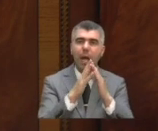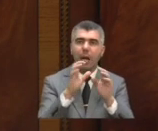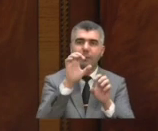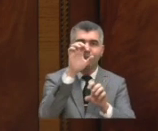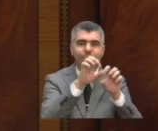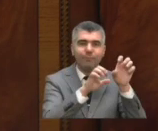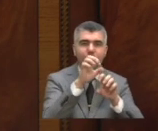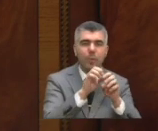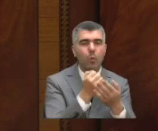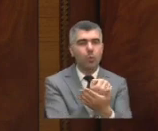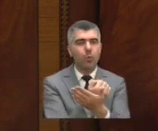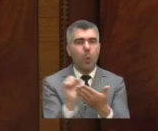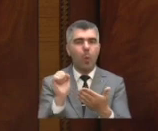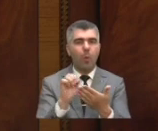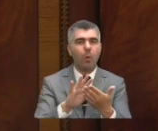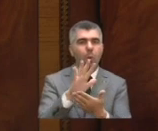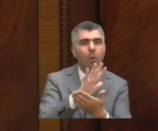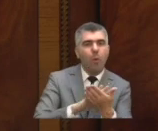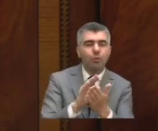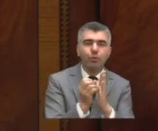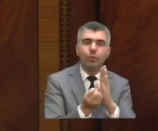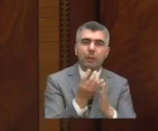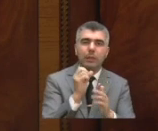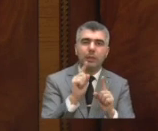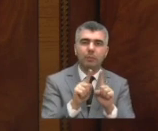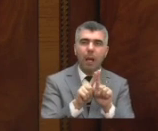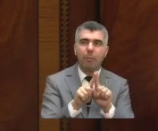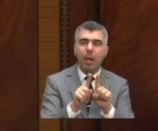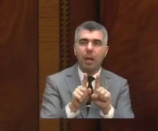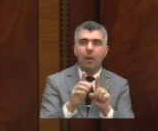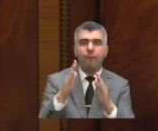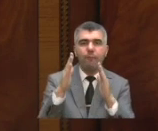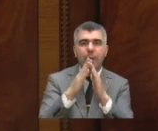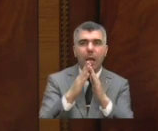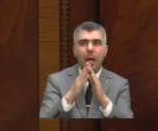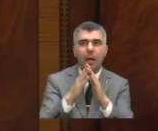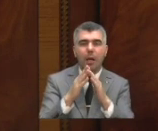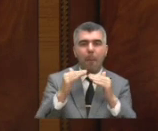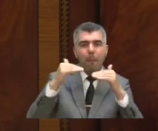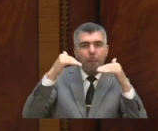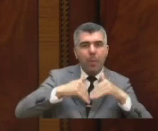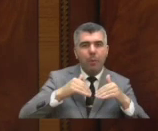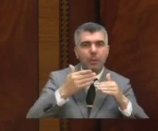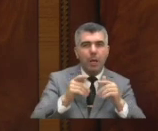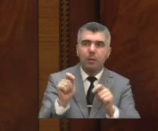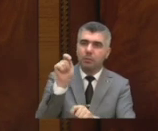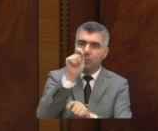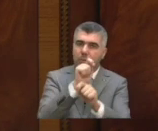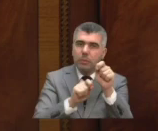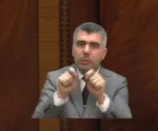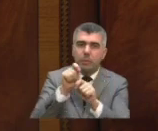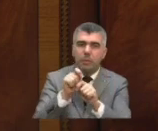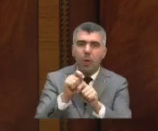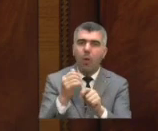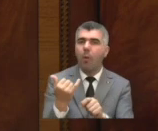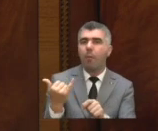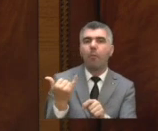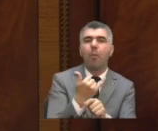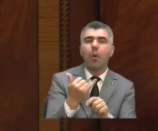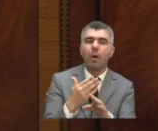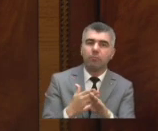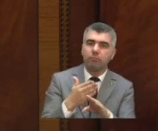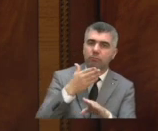والمشاريع الراميه الى تاهيل المباني الايله للسقوط وكد تحسين الورج الى المرافق